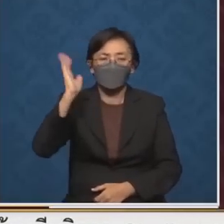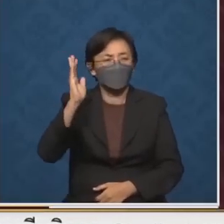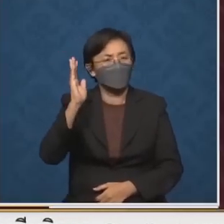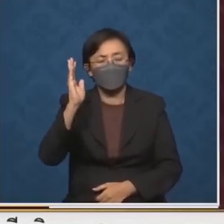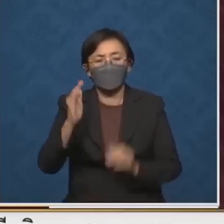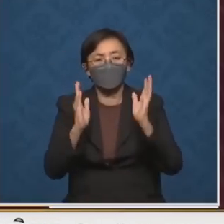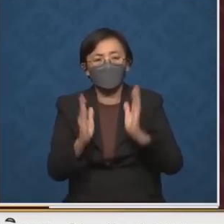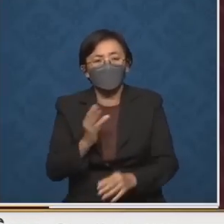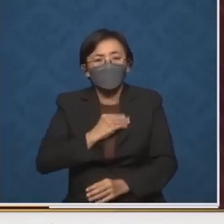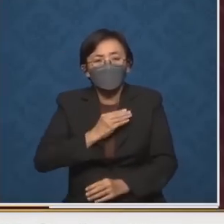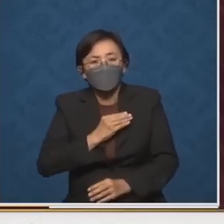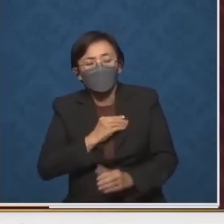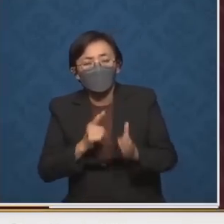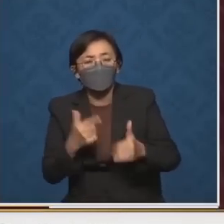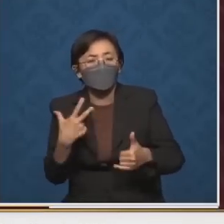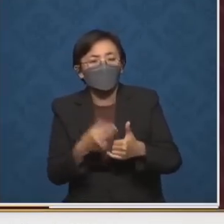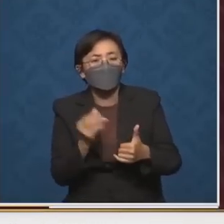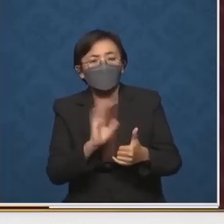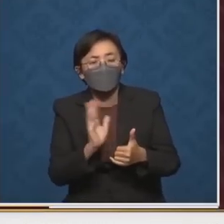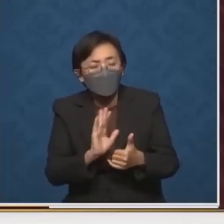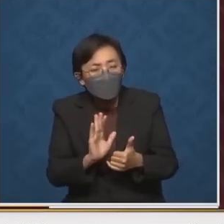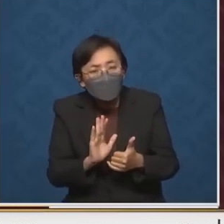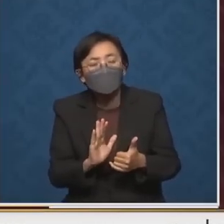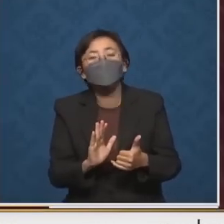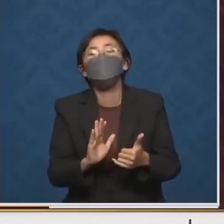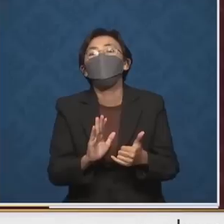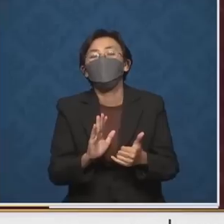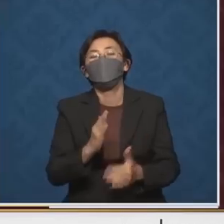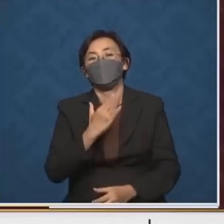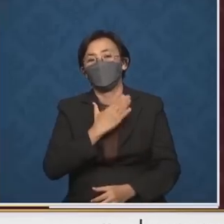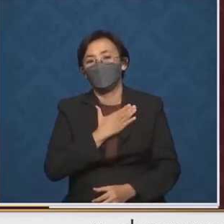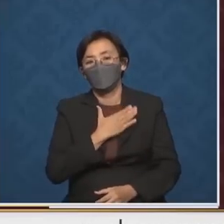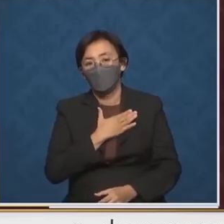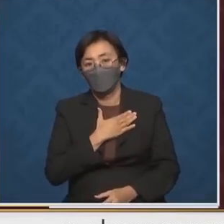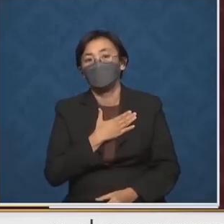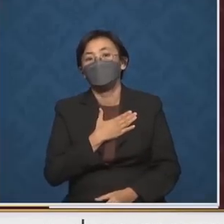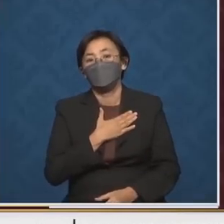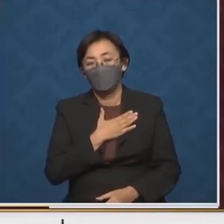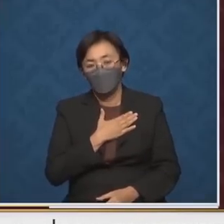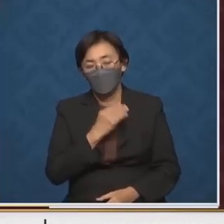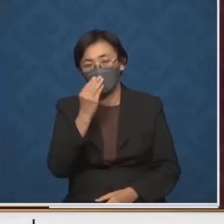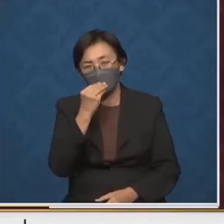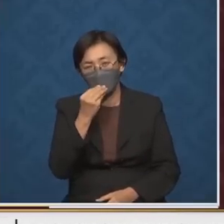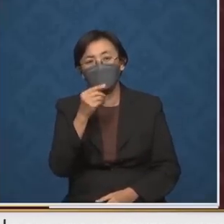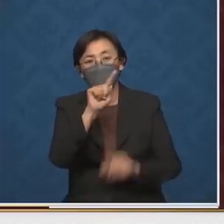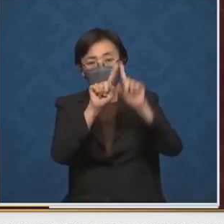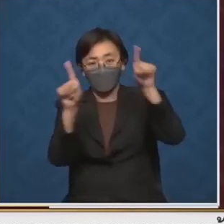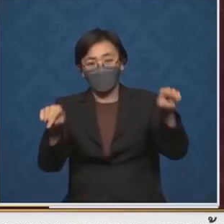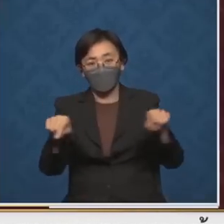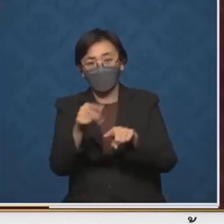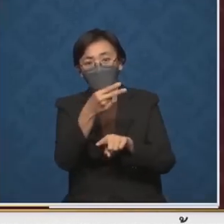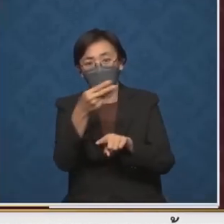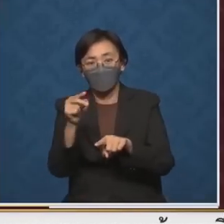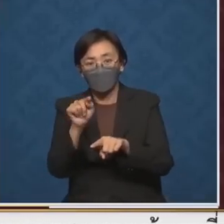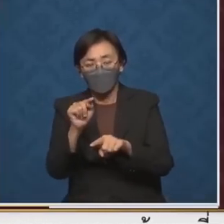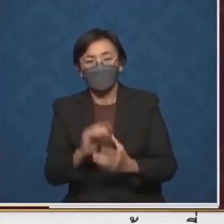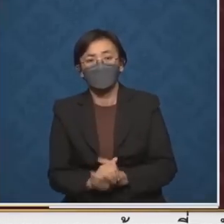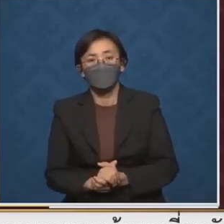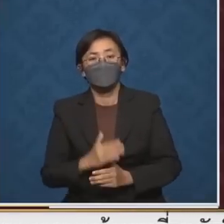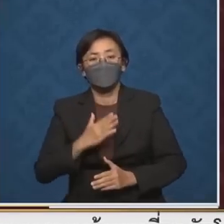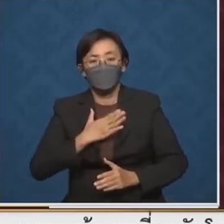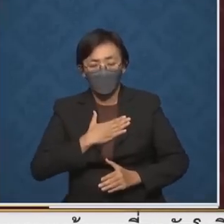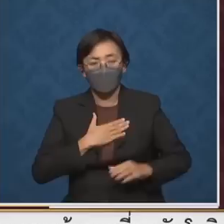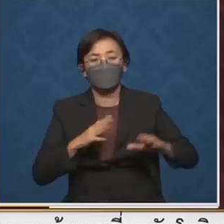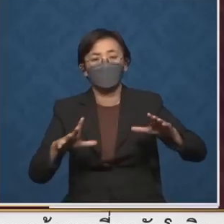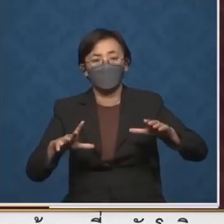นคนกกลวเขาไม่ก้าฉีวัซีนคว้าย เพระฉะนั้นผมจะกราบเมียนประโยคนี้ซึ่มัอ่อนไวครั ผมเขารพ